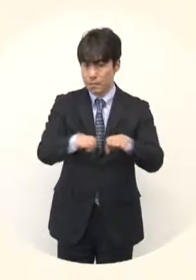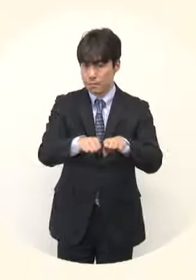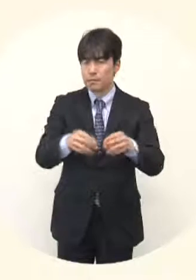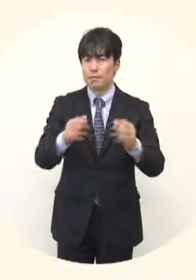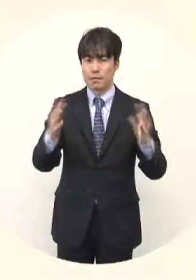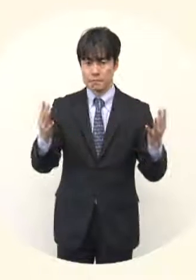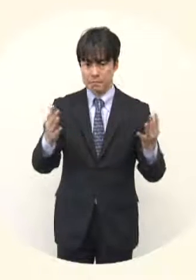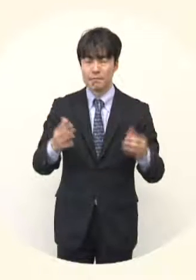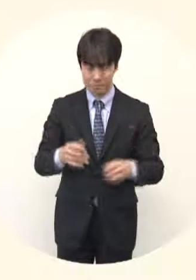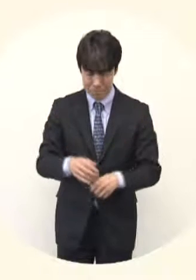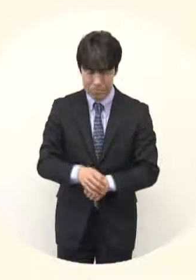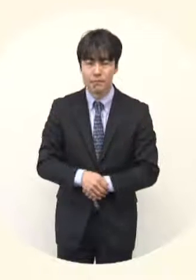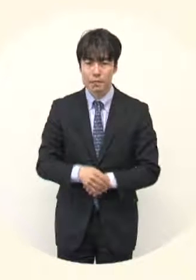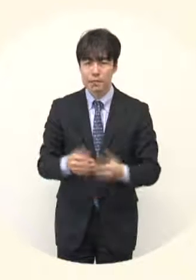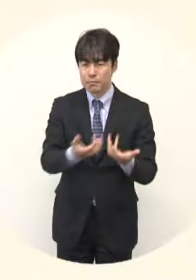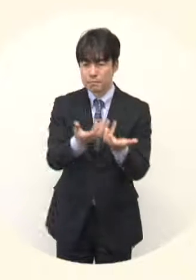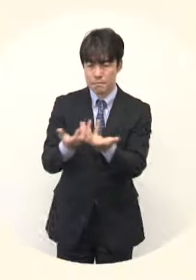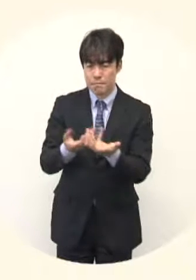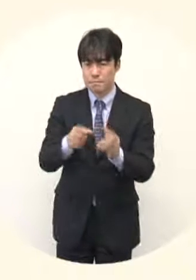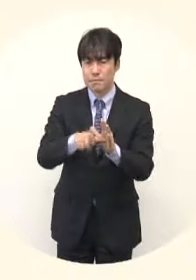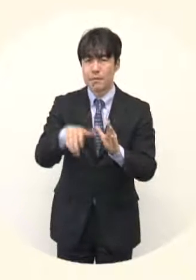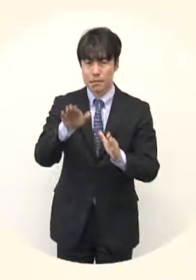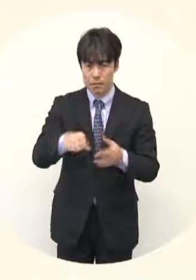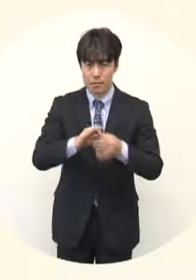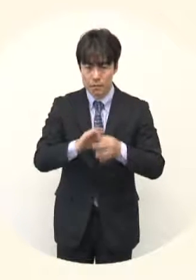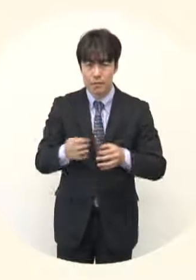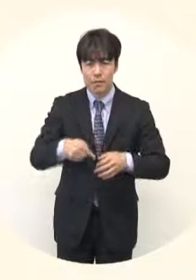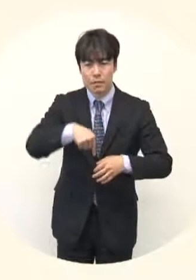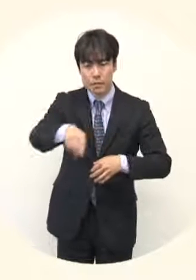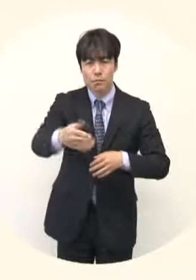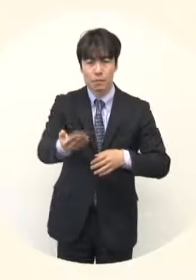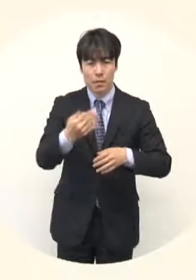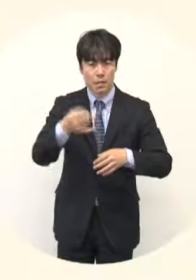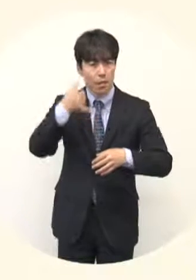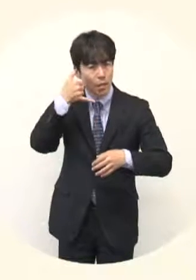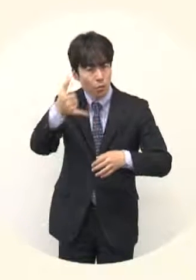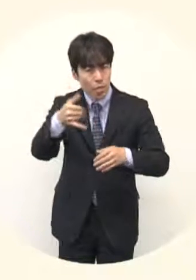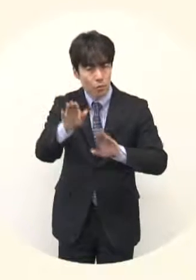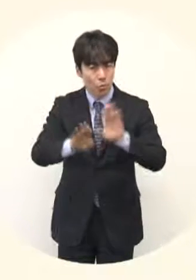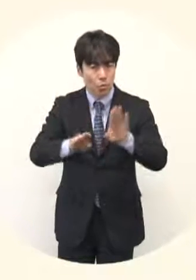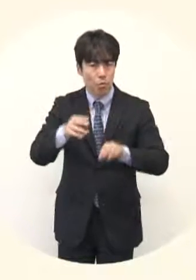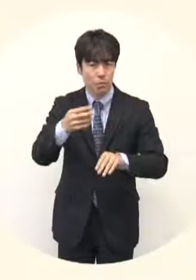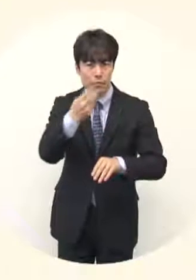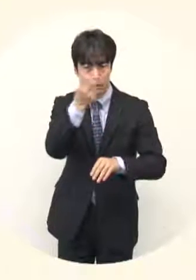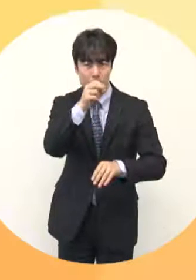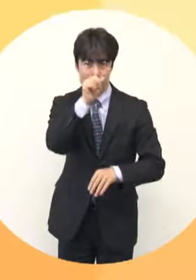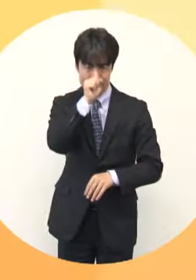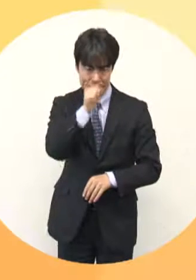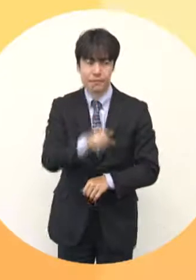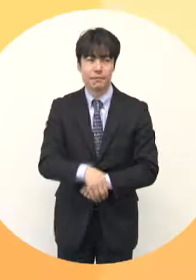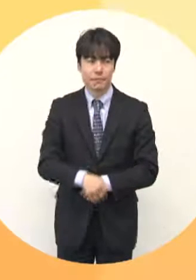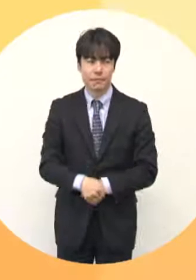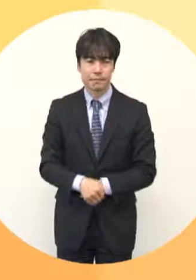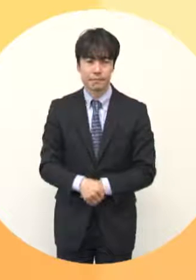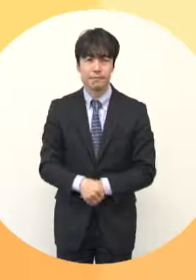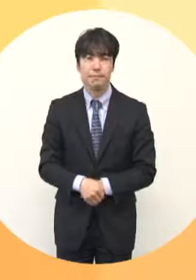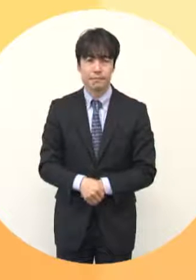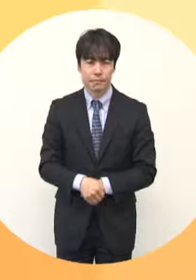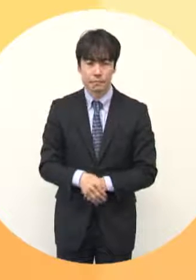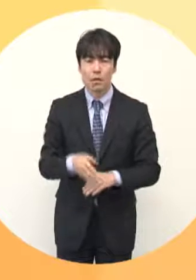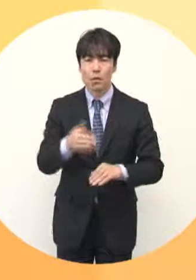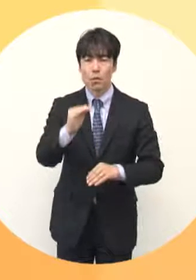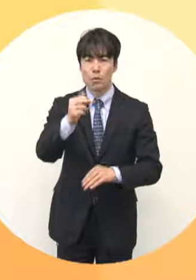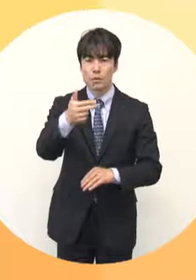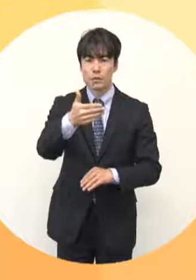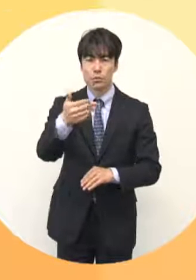。混雑している場合もありますので、お越しの際は電話で確認をお願いします。コシグルウォーカーで